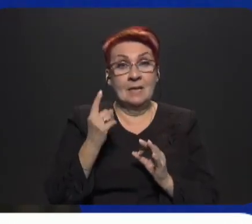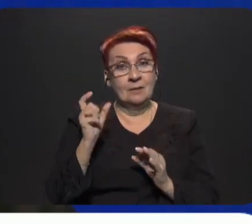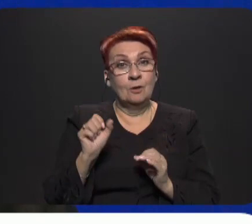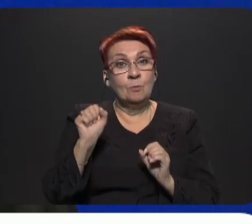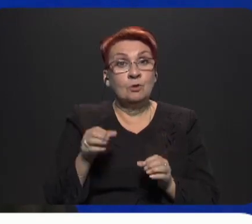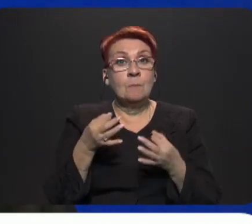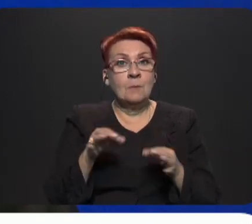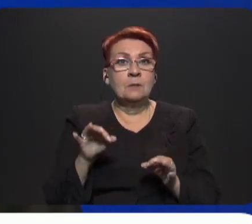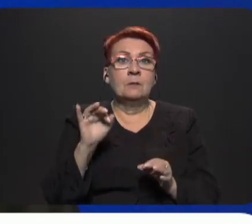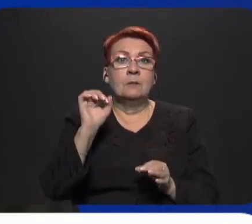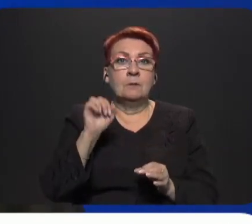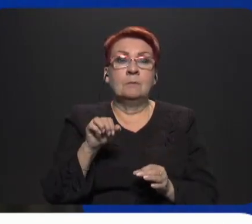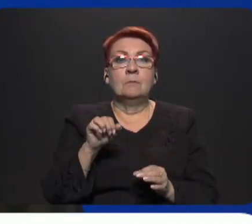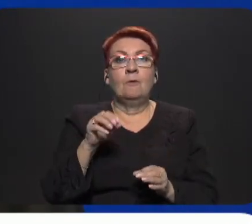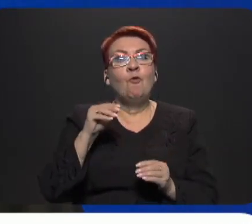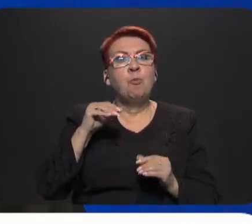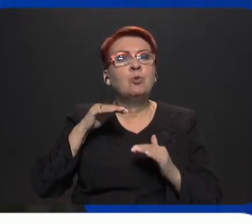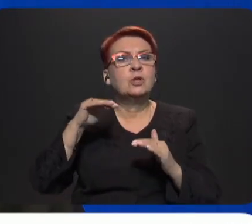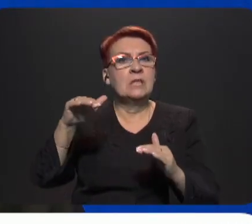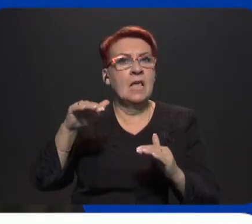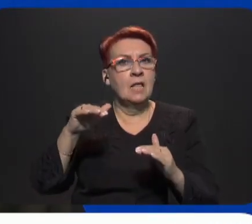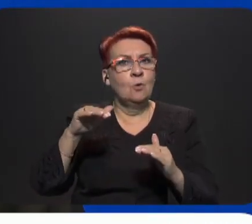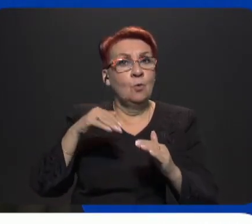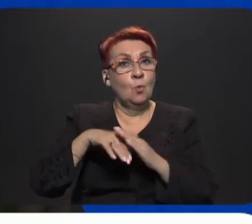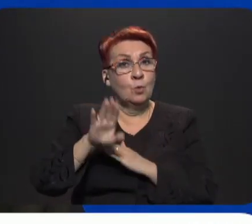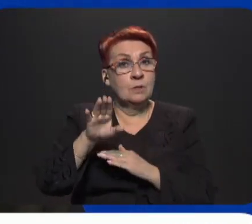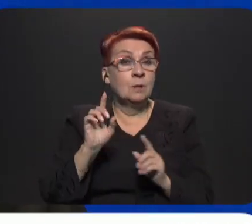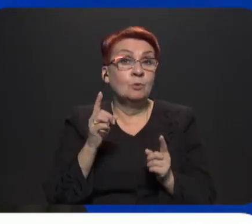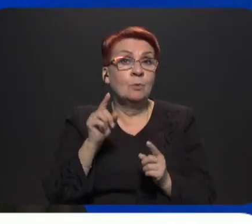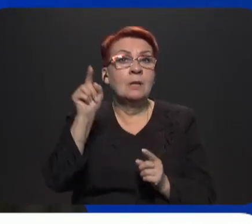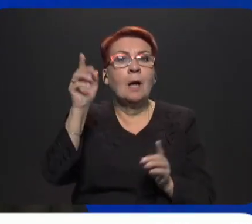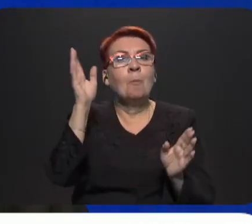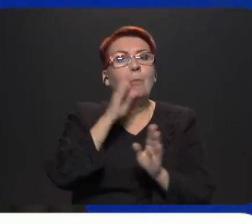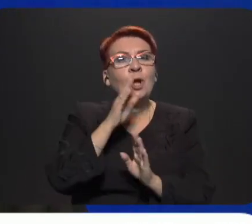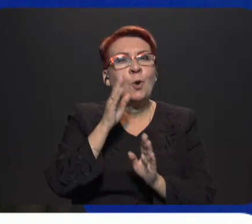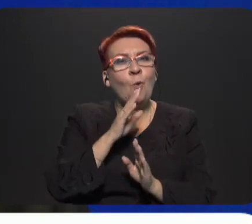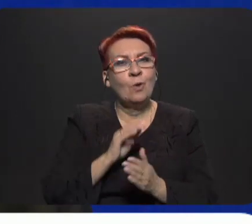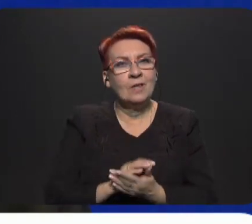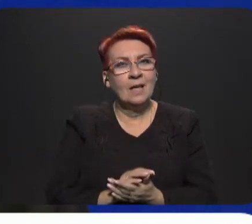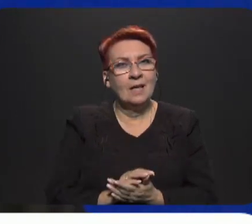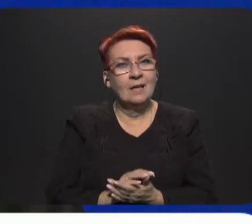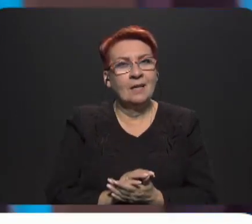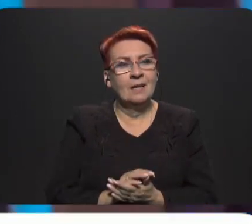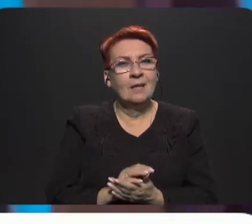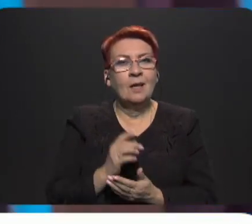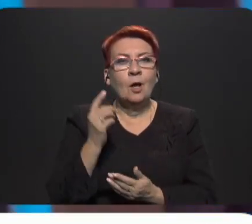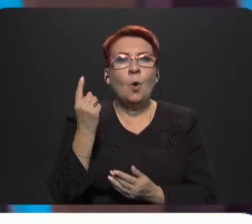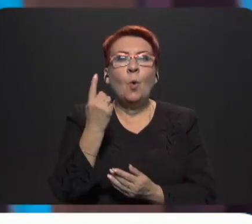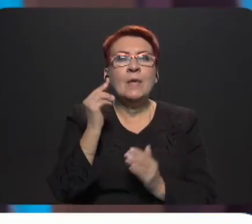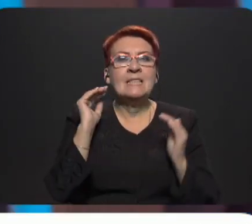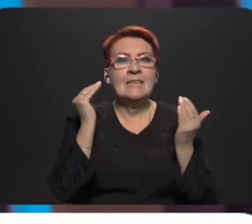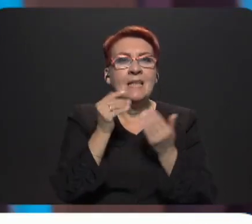позволить взять и пойти в пустыню. Почему в пустыню? Там природа. Потому что в природе уединение. Больше